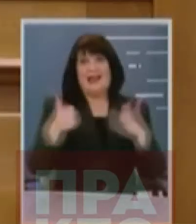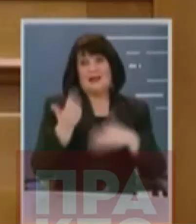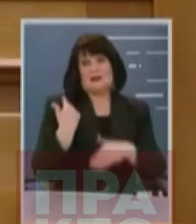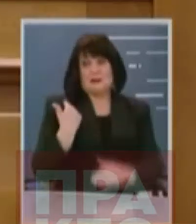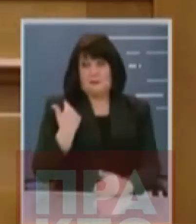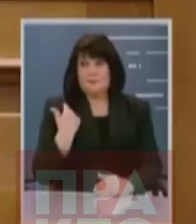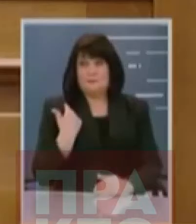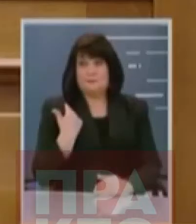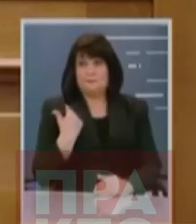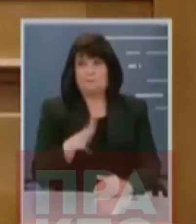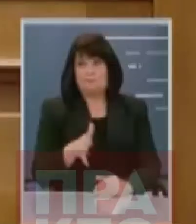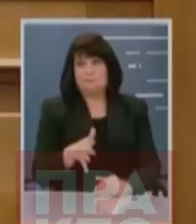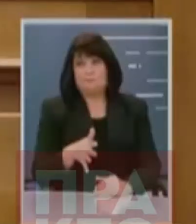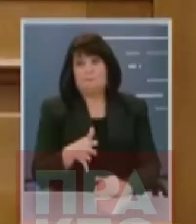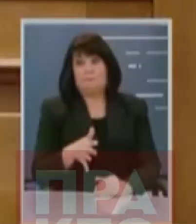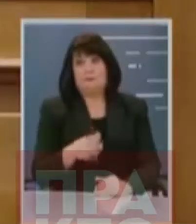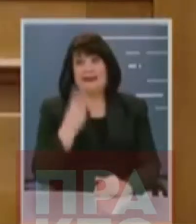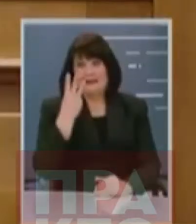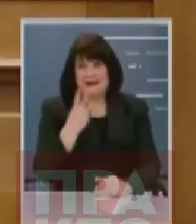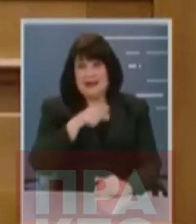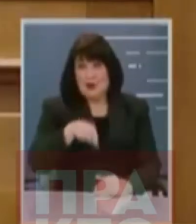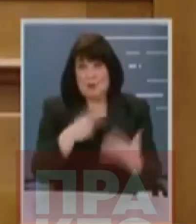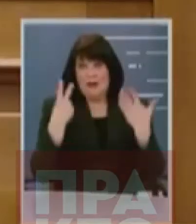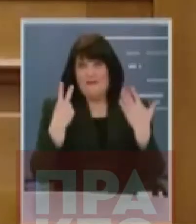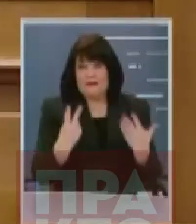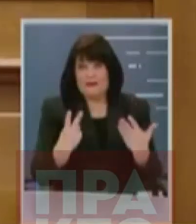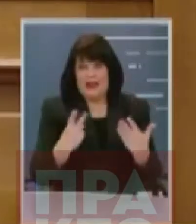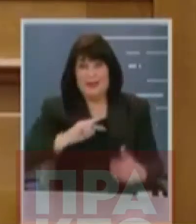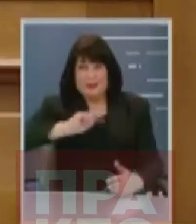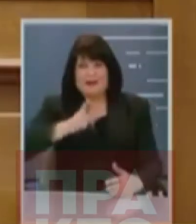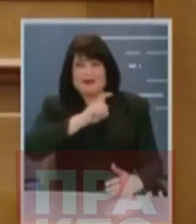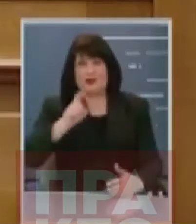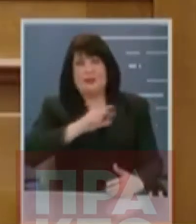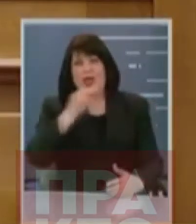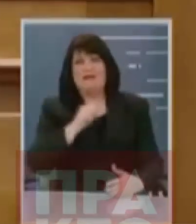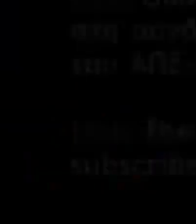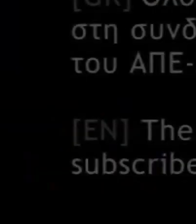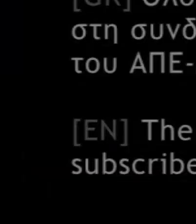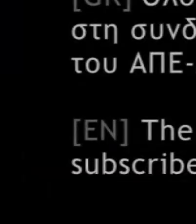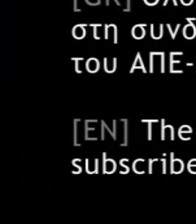ανήλθε στο ποσό των 3,7 δισεκατομμυρίων ευρώ.